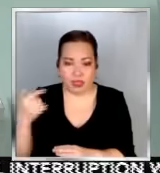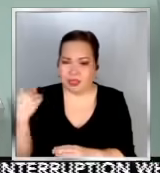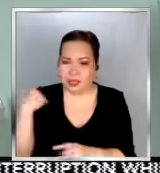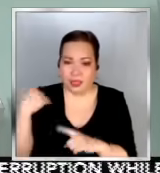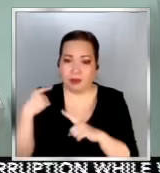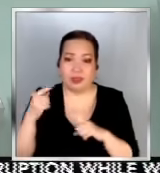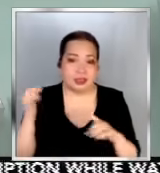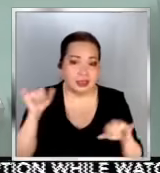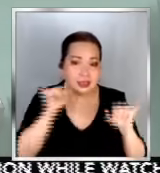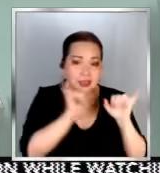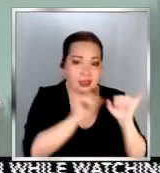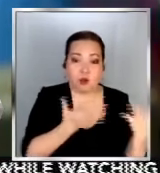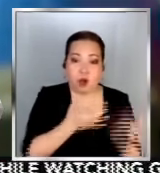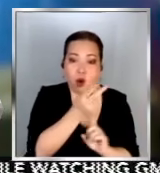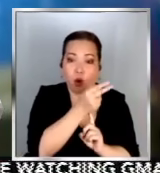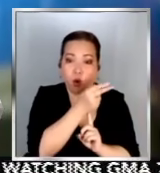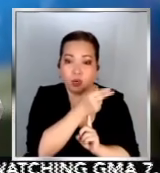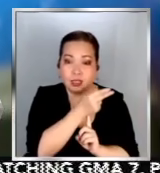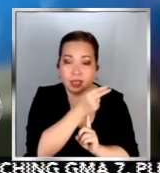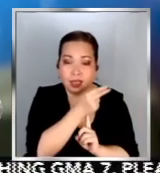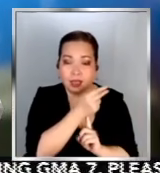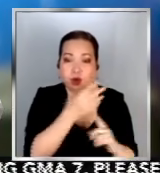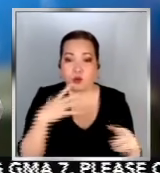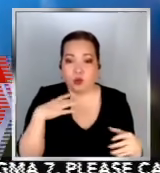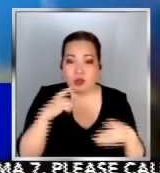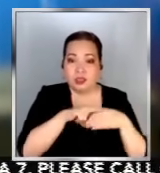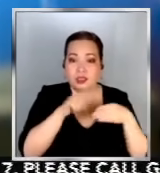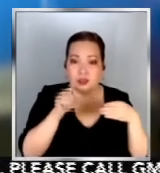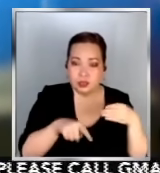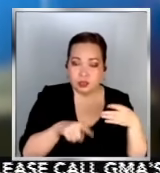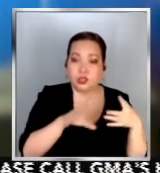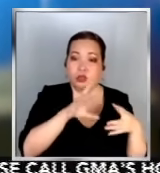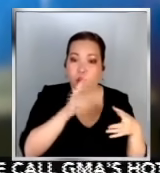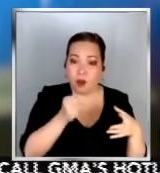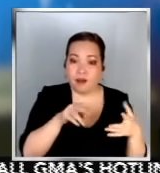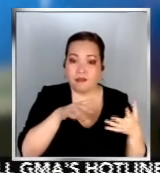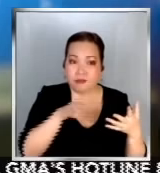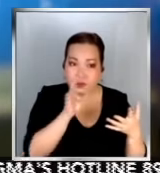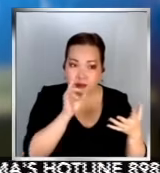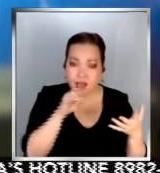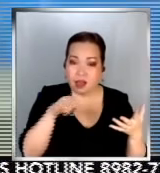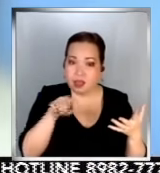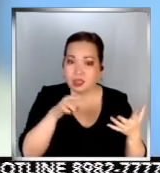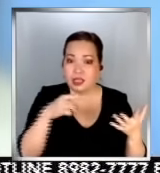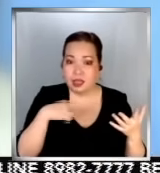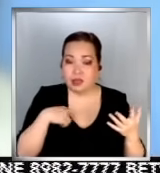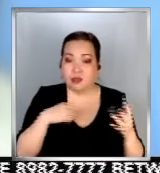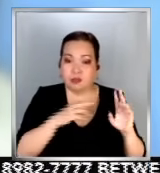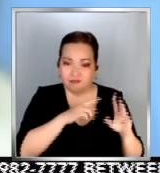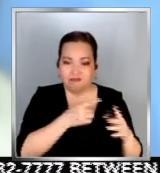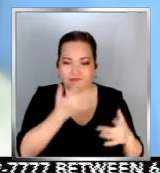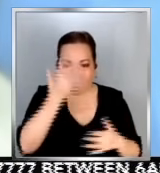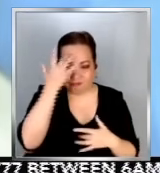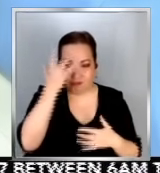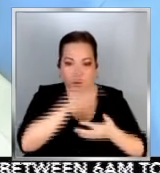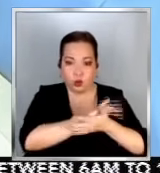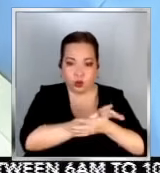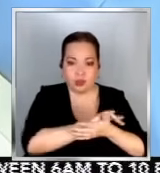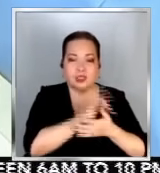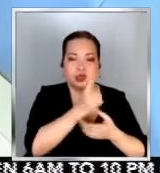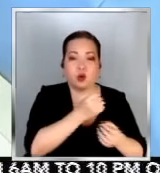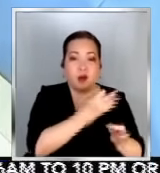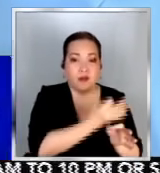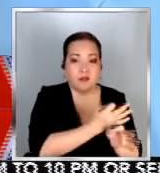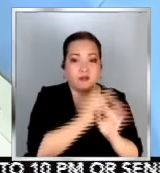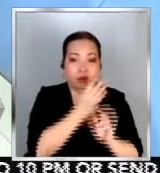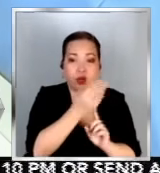ng kanyang COVID test results. Nang malaman ng LGU na may UK variant ang pasyente, sinundo siya sa quarantine hotel at hinatid